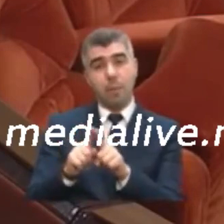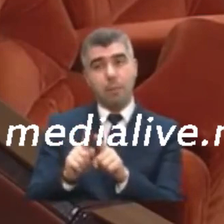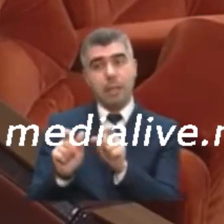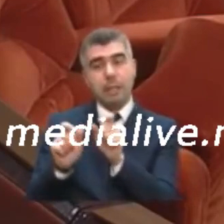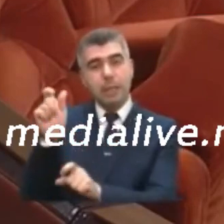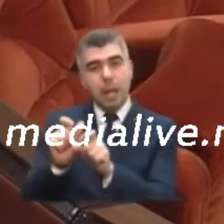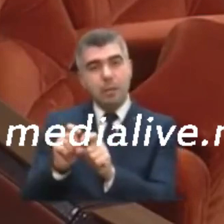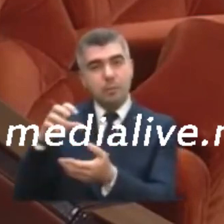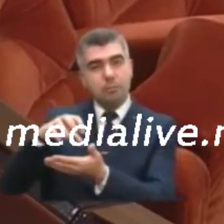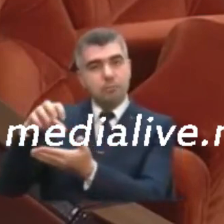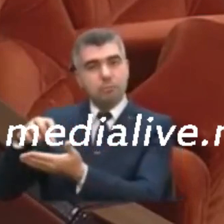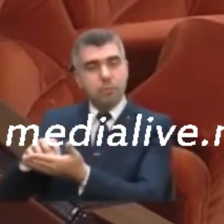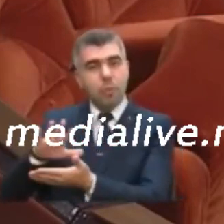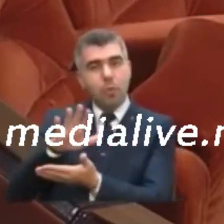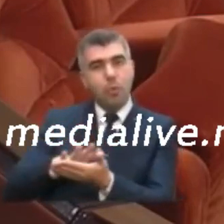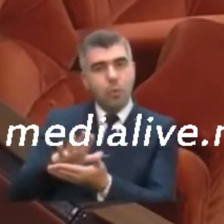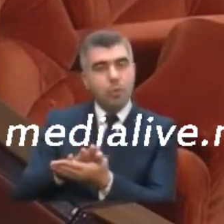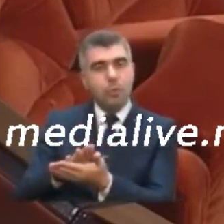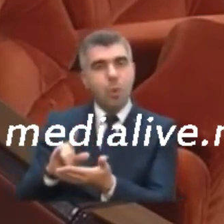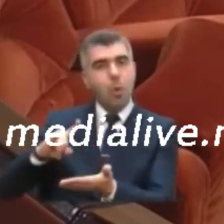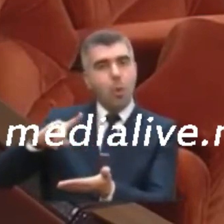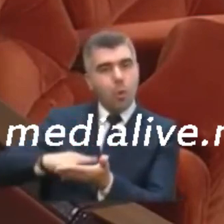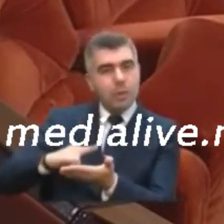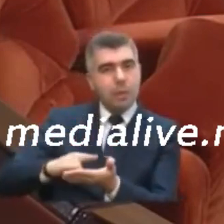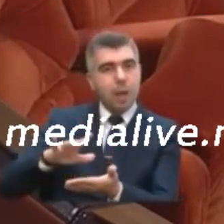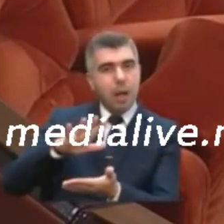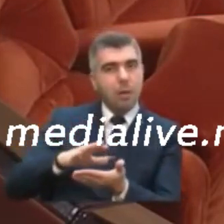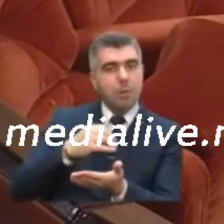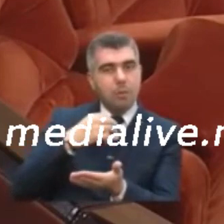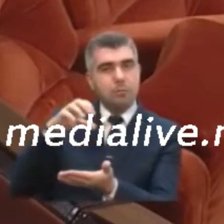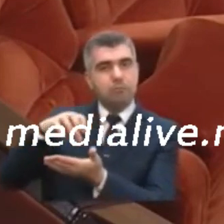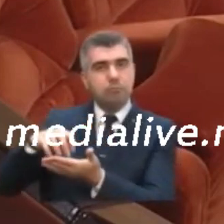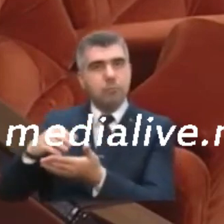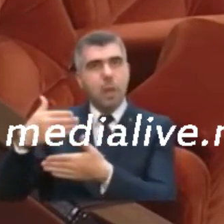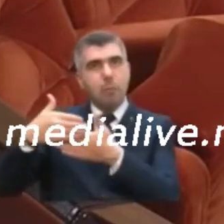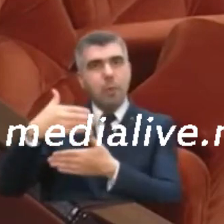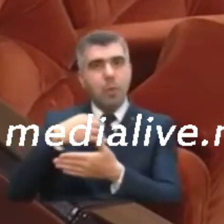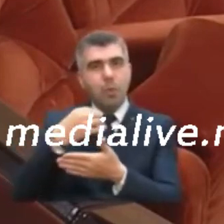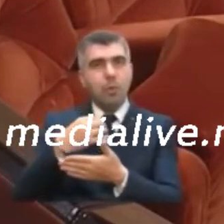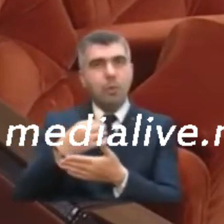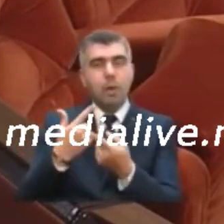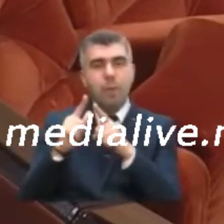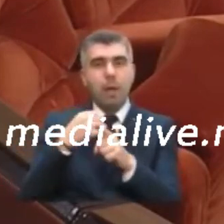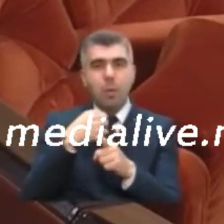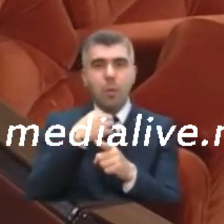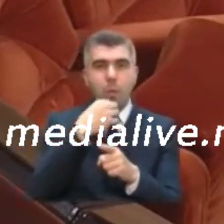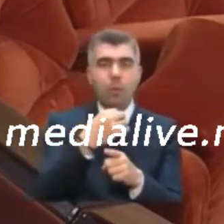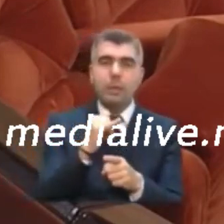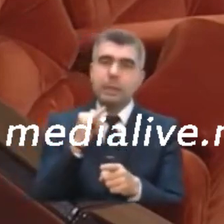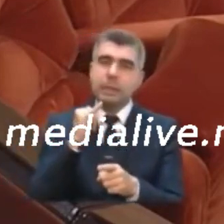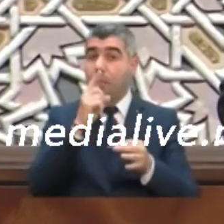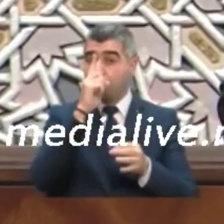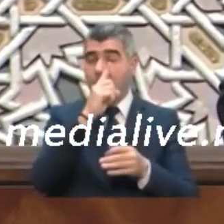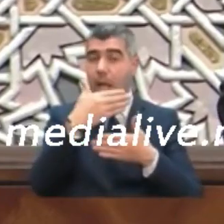نديروا تاليوين، وغادي نمشي للشمال الحسيمه، وغادي ندير في المناطق ديال الحسيمه. وإلا بغيتي نتكلم لك على التقاشر انا موجود. هذاك علاش